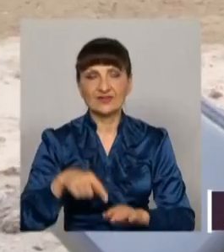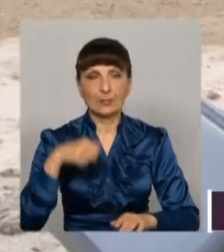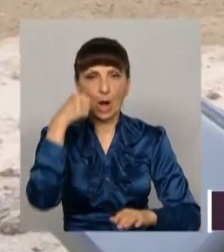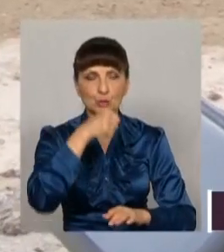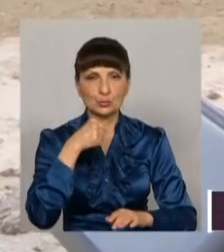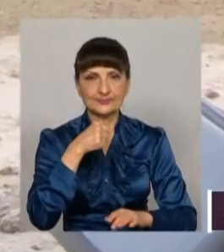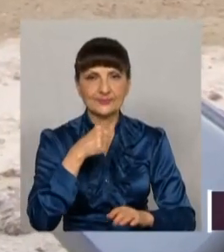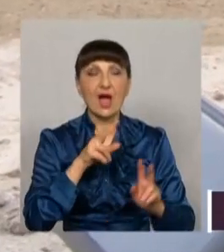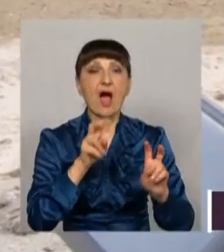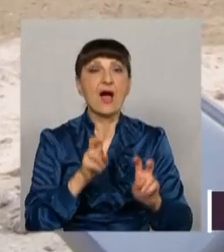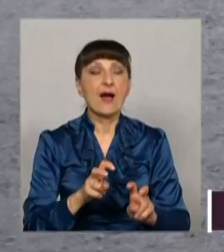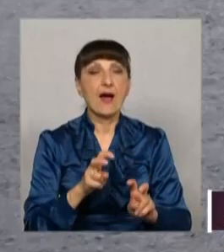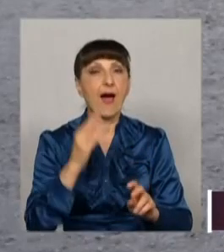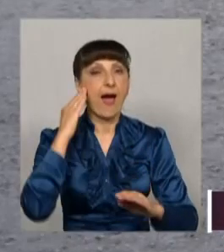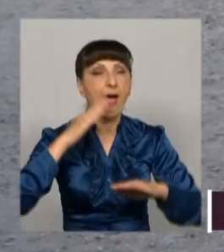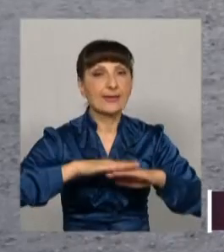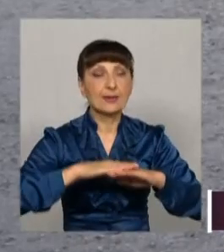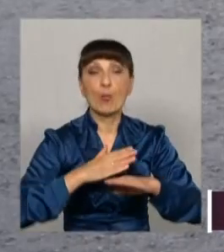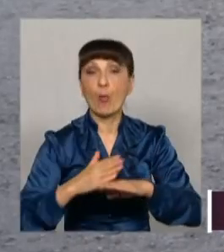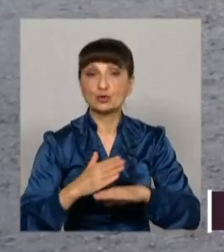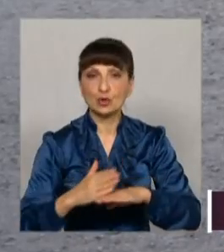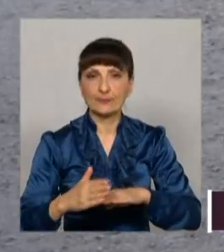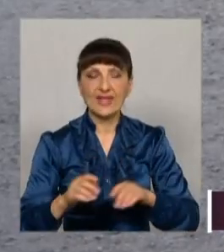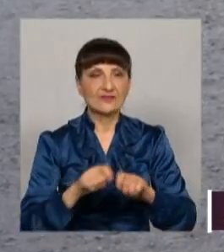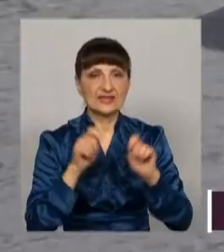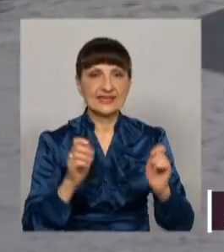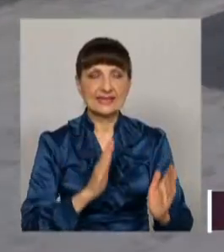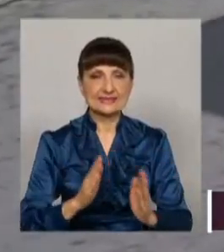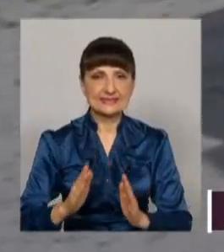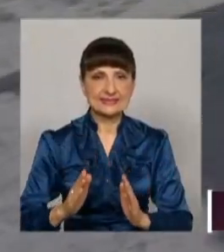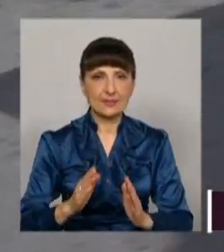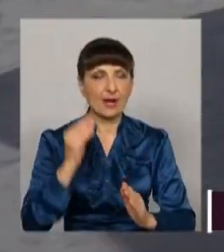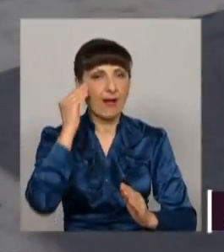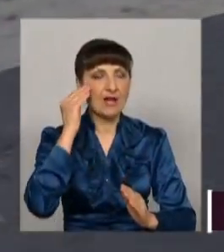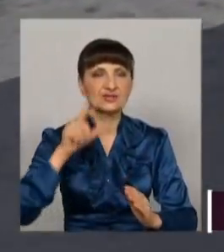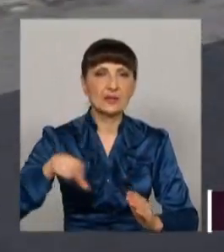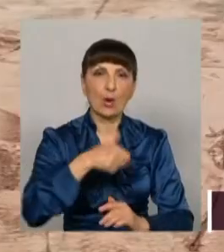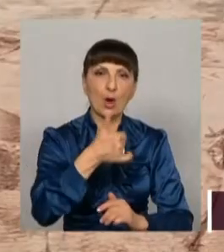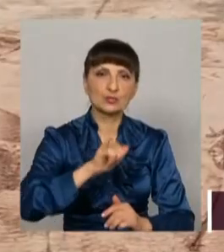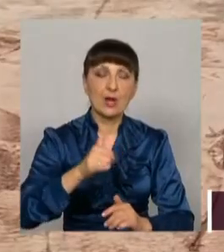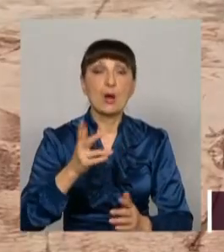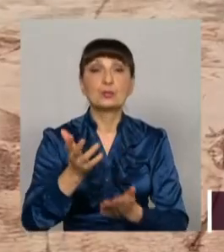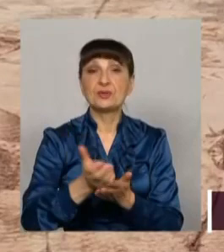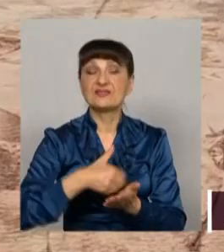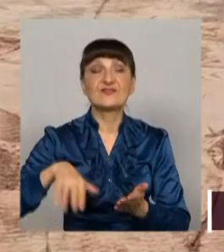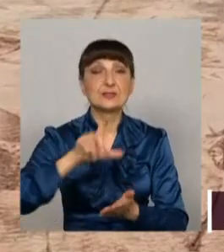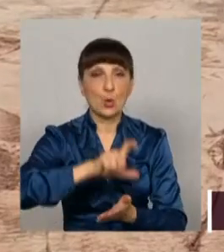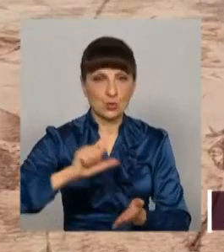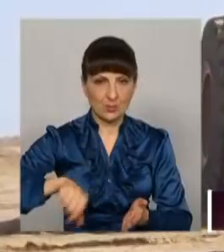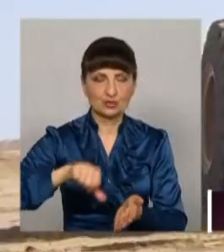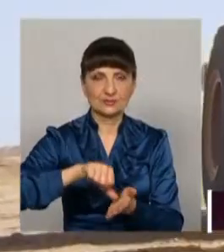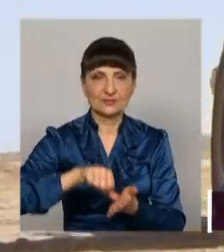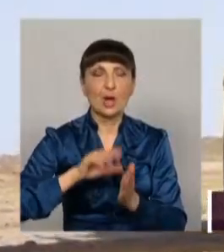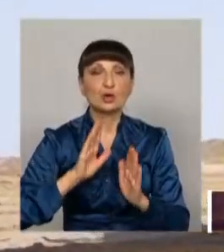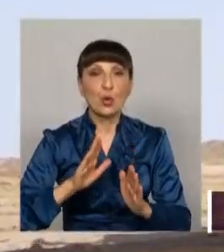года, а рейтинг акимов определят чуть позже. В создании системы оценки качества дорог смогут принять участие все казахстанцы.